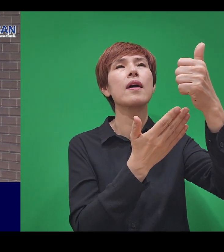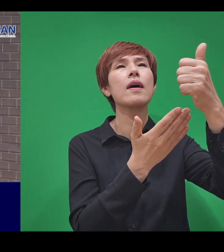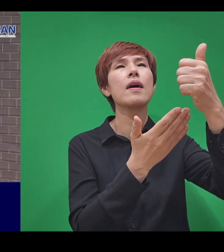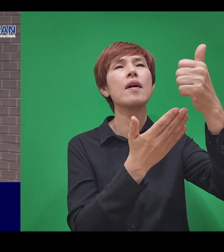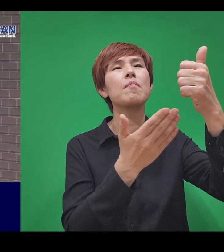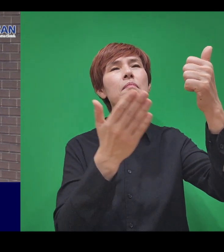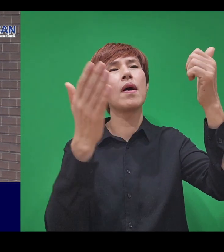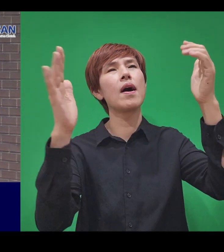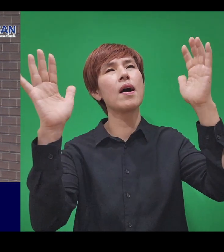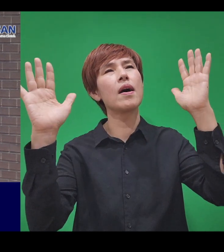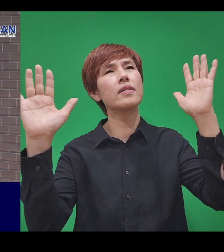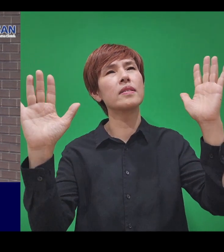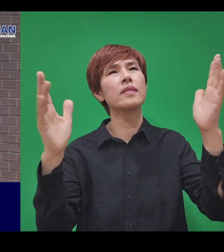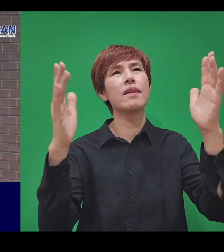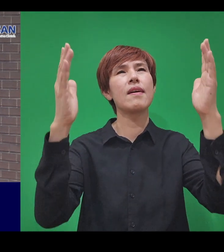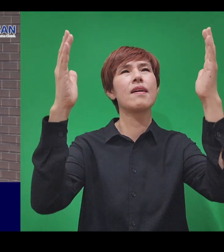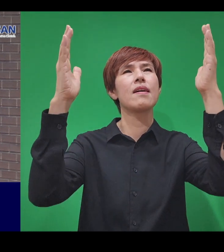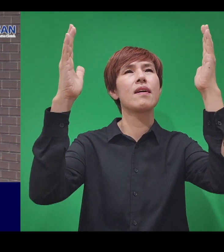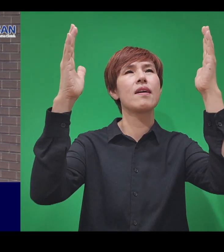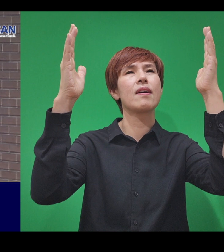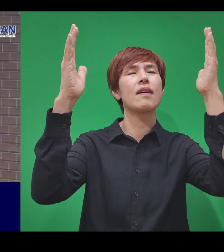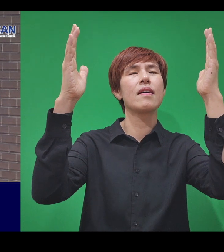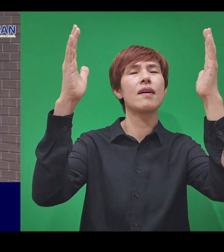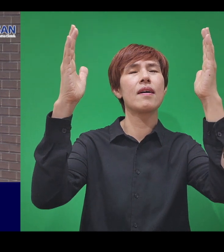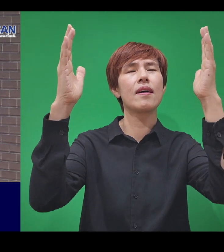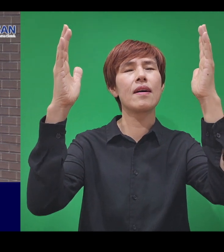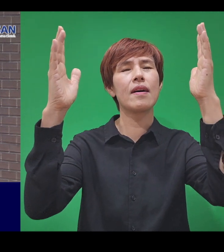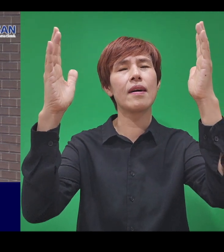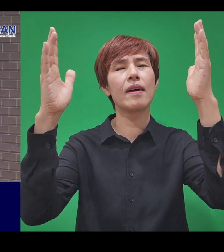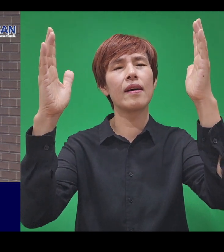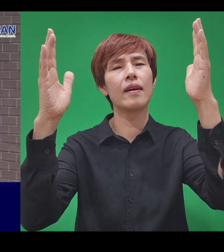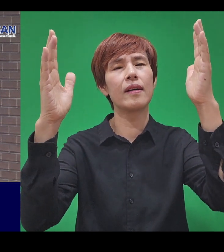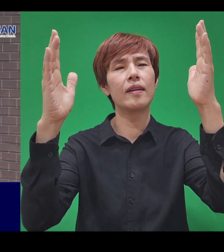왕께 만세.